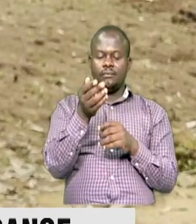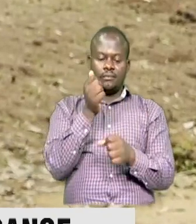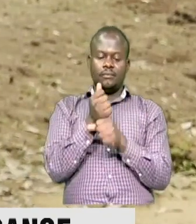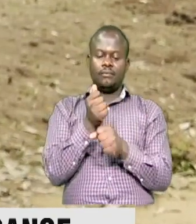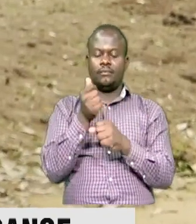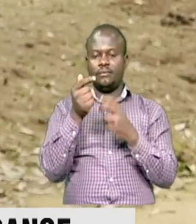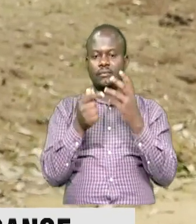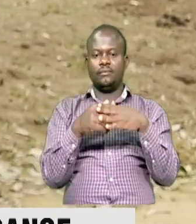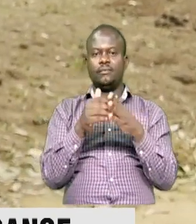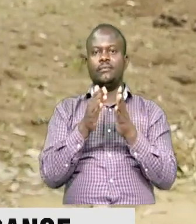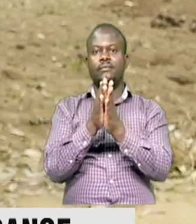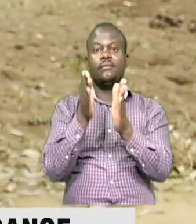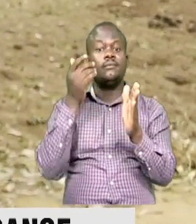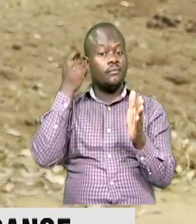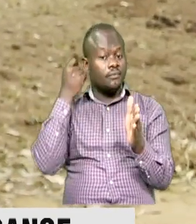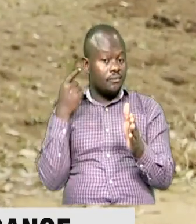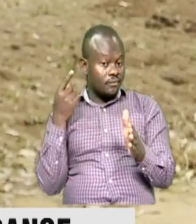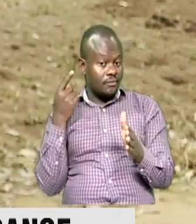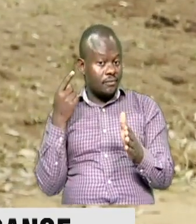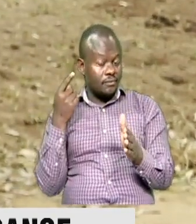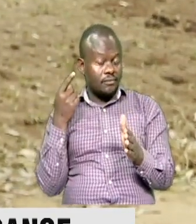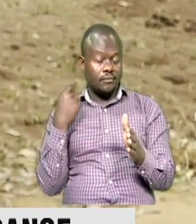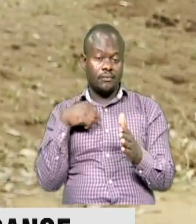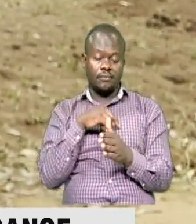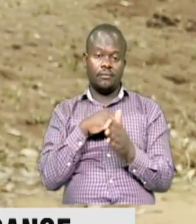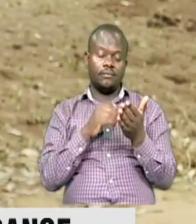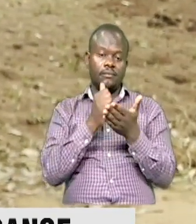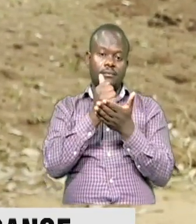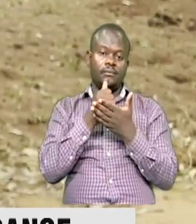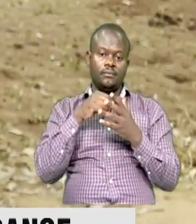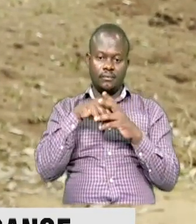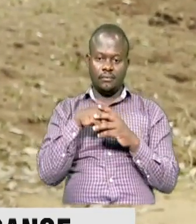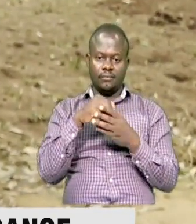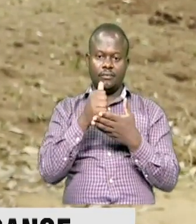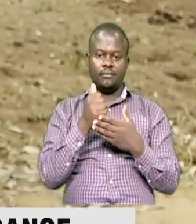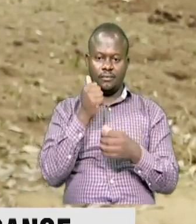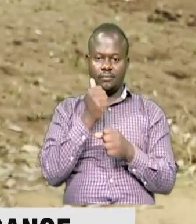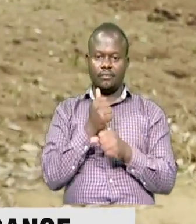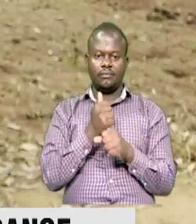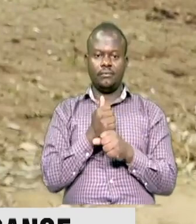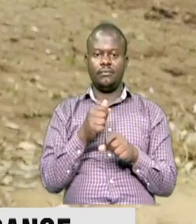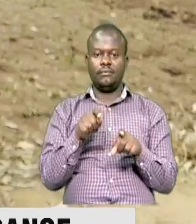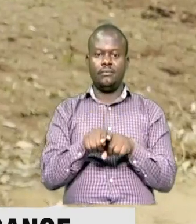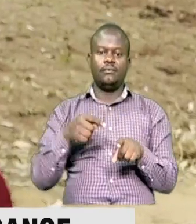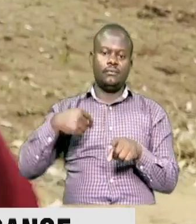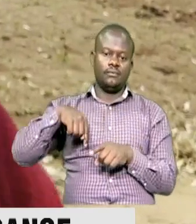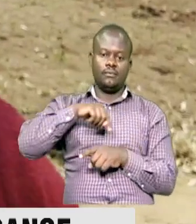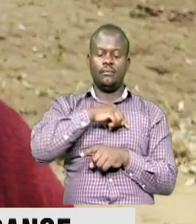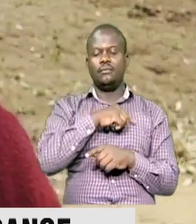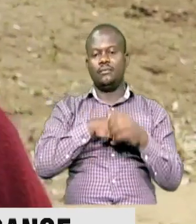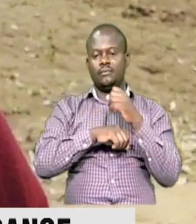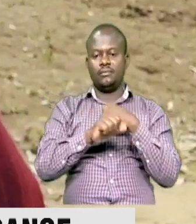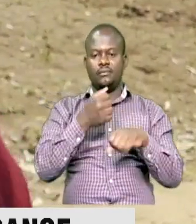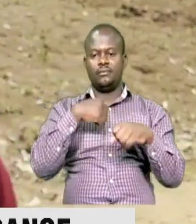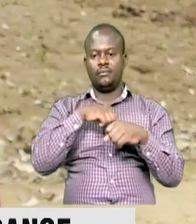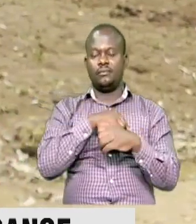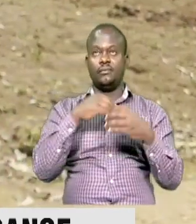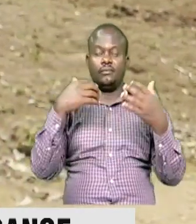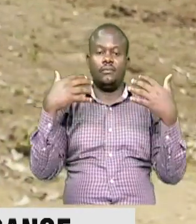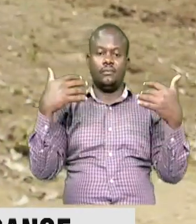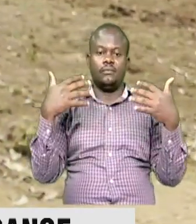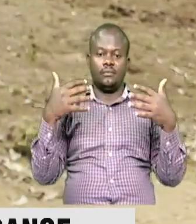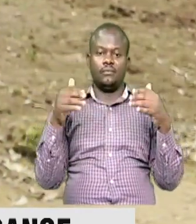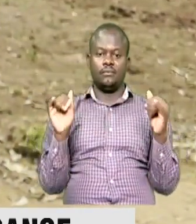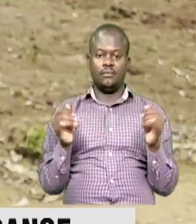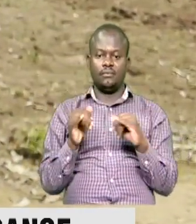ibintu rusange murabona rero ko tubifashijwemo n'abadufashije kubikora natwe ubwacu ku bikorwa byacu by'amaboko murabona ko twagerageje